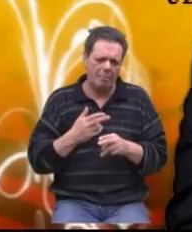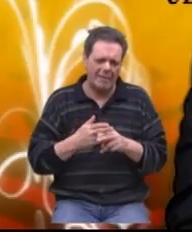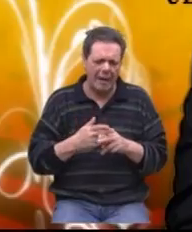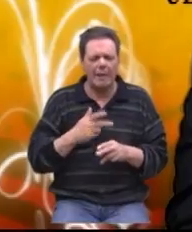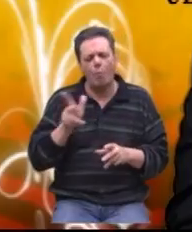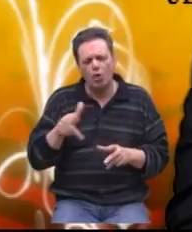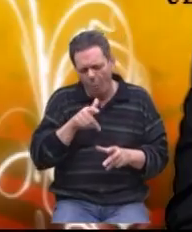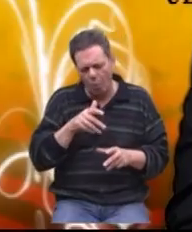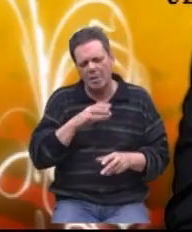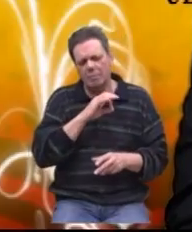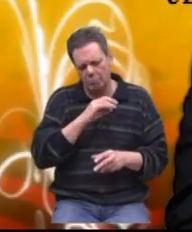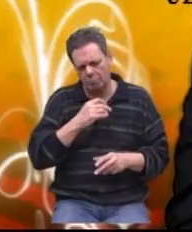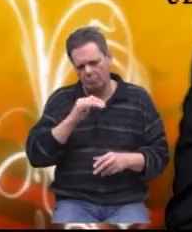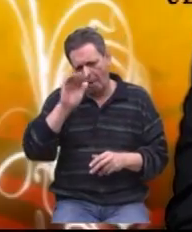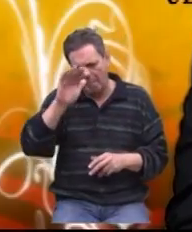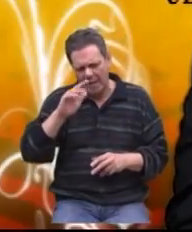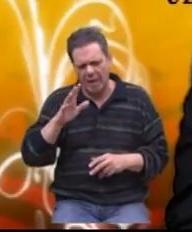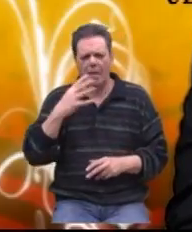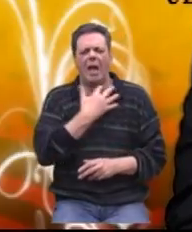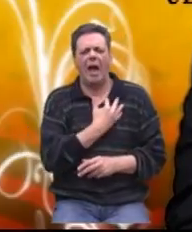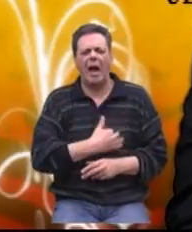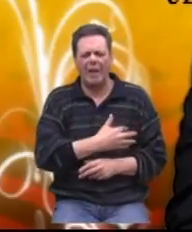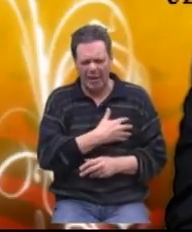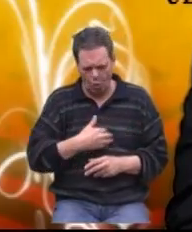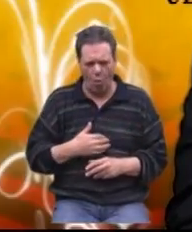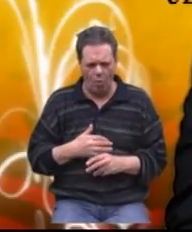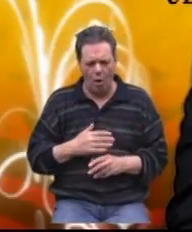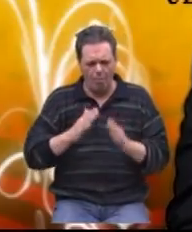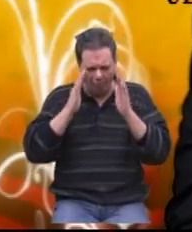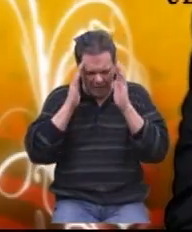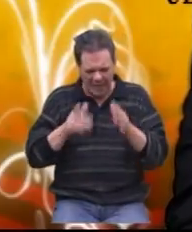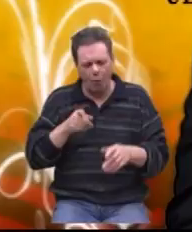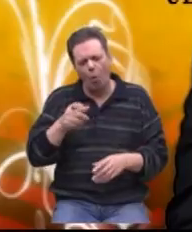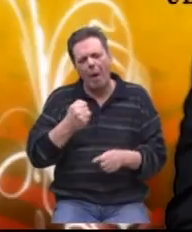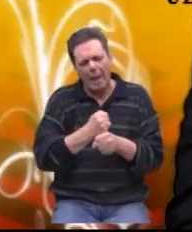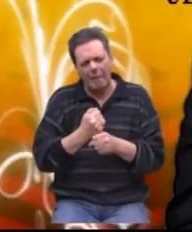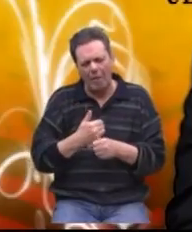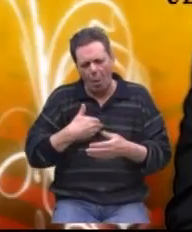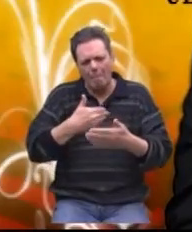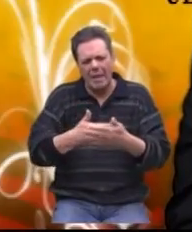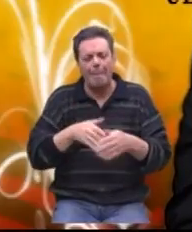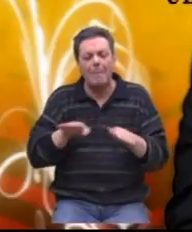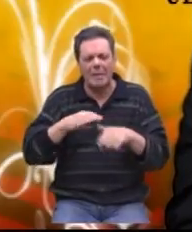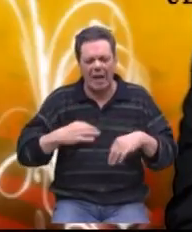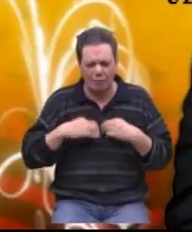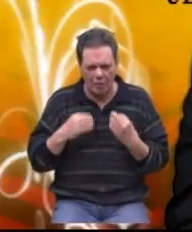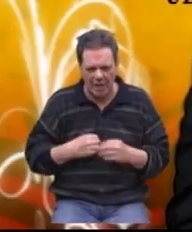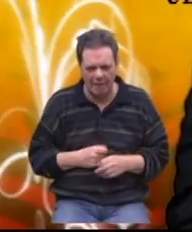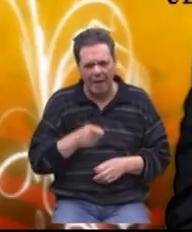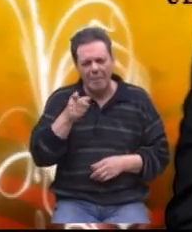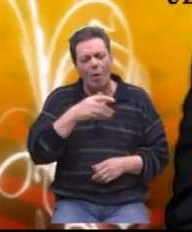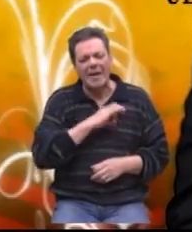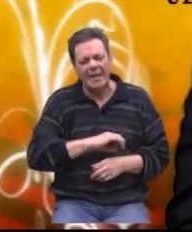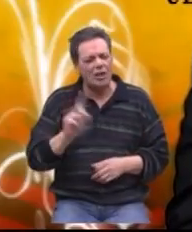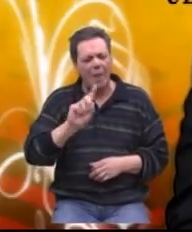nacionalno povjerenstvo za zaštitu i promicanje prava pacijenata koje je formirano pri Ministarstvu zdravstva, ali dakle njihova